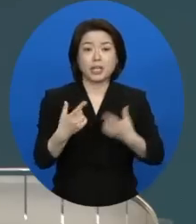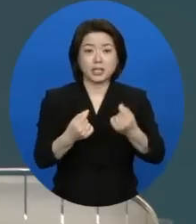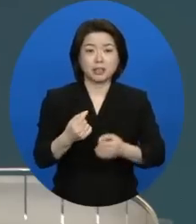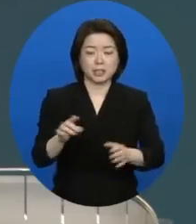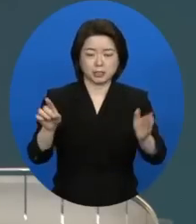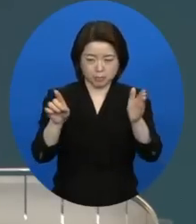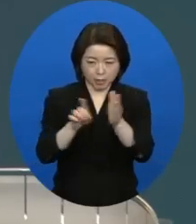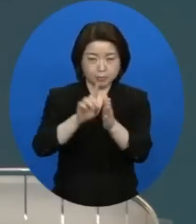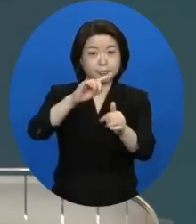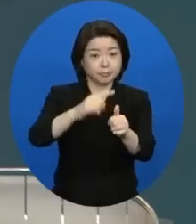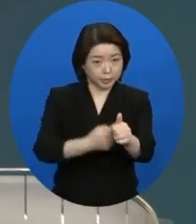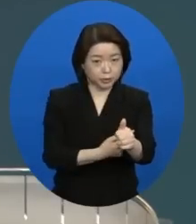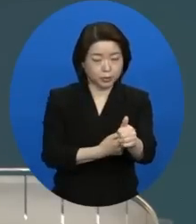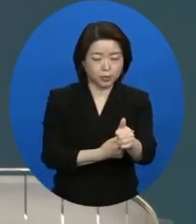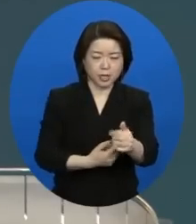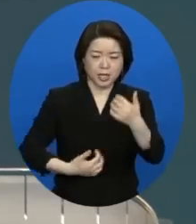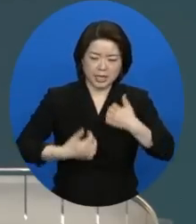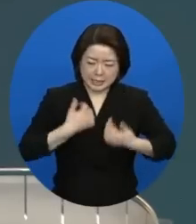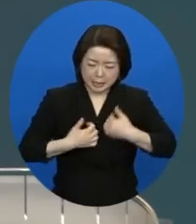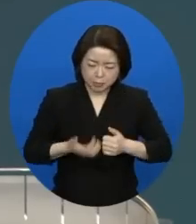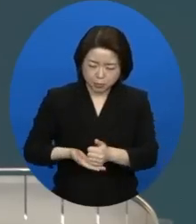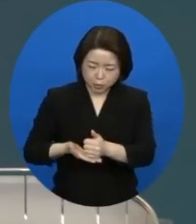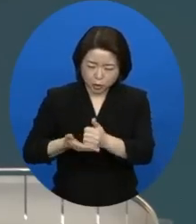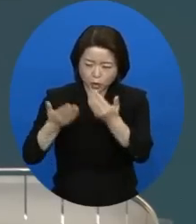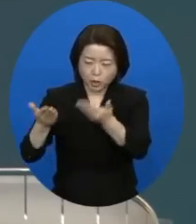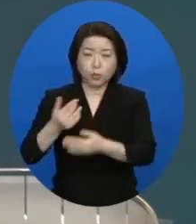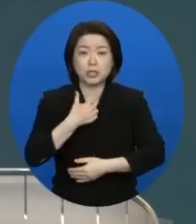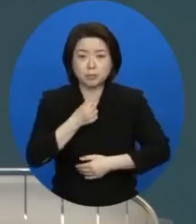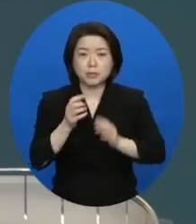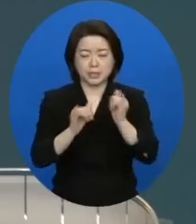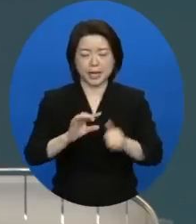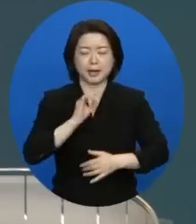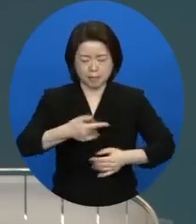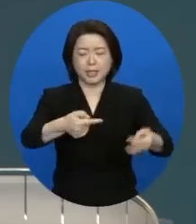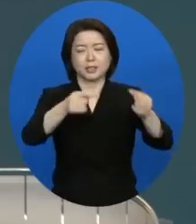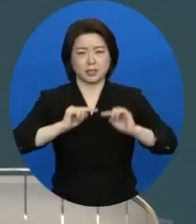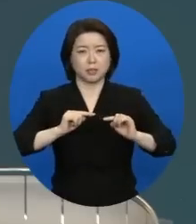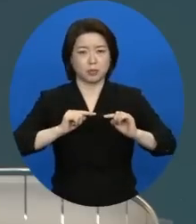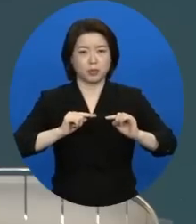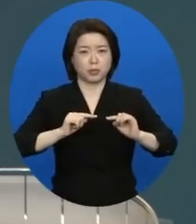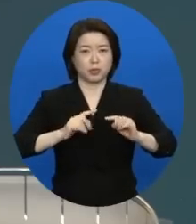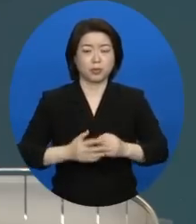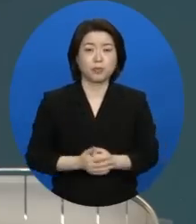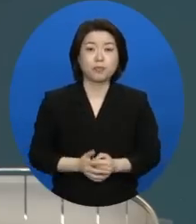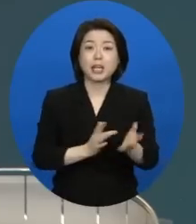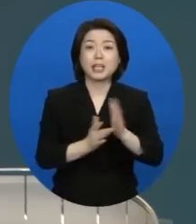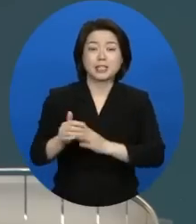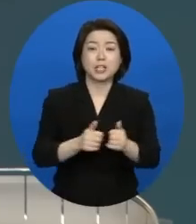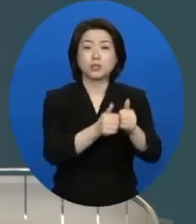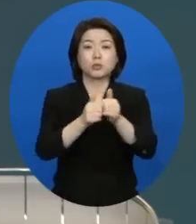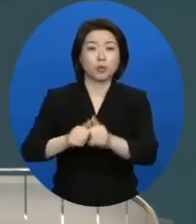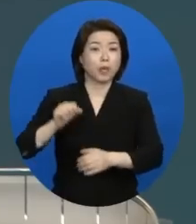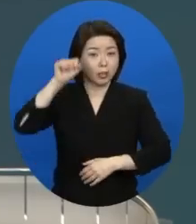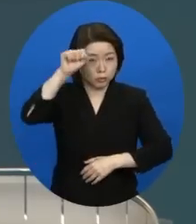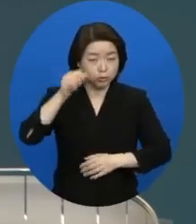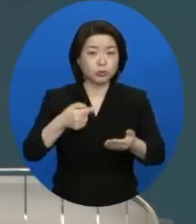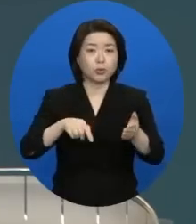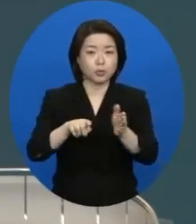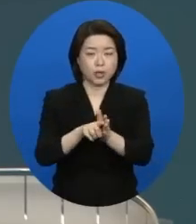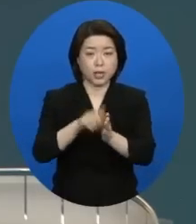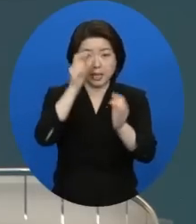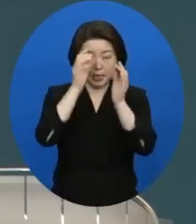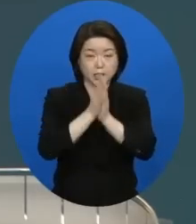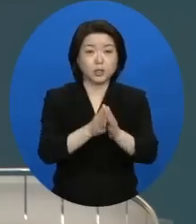정말 믿어지고 기쁨으로 섬기고 싶으신 분들만 하시면 돼요. 예수 동행 운동을 위하여 기도